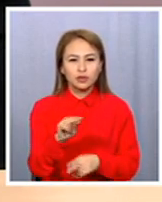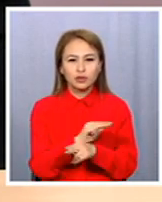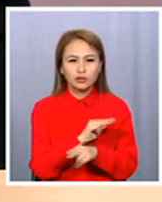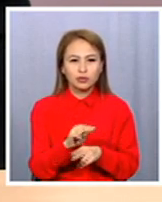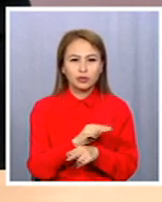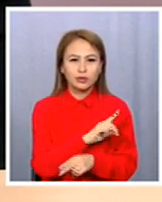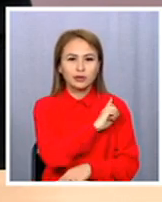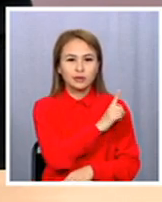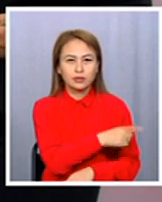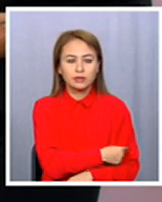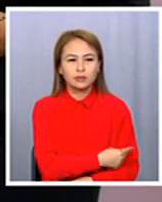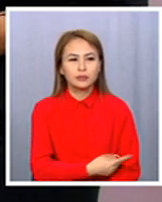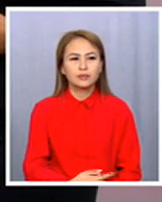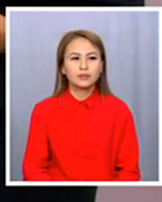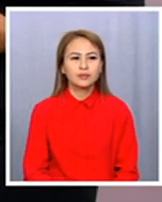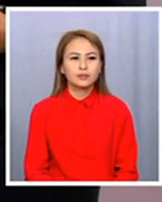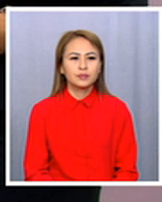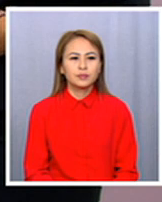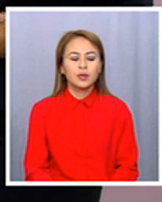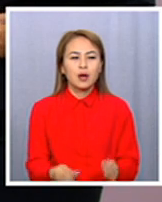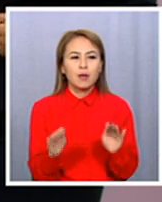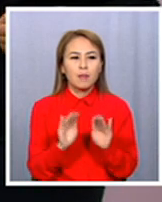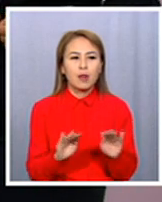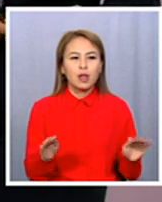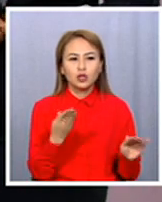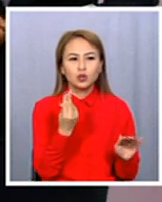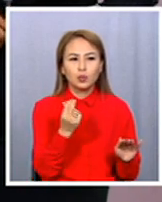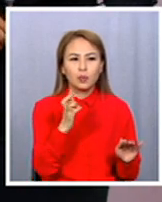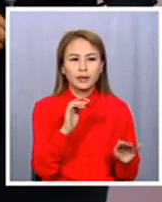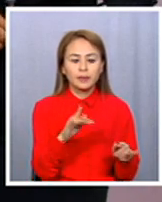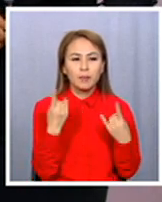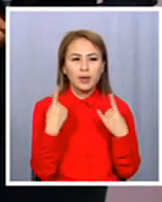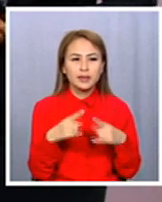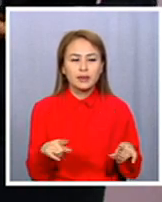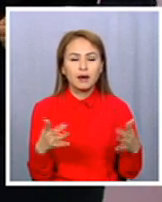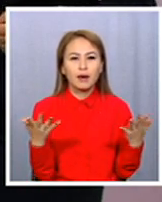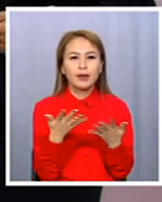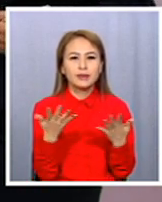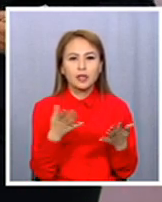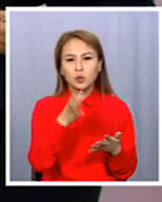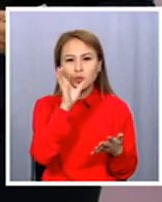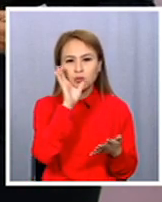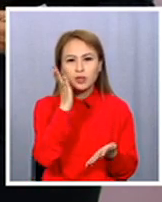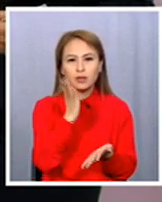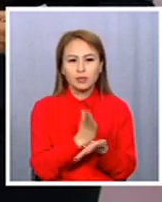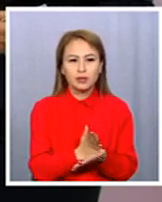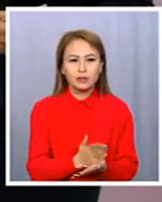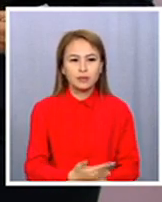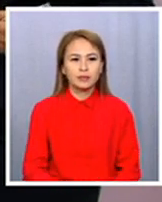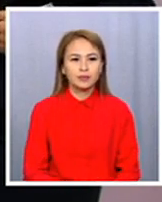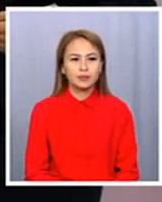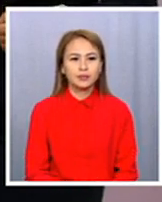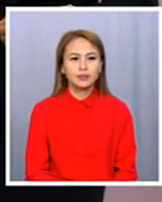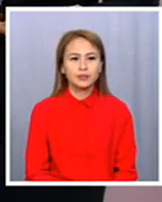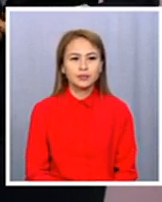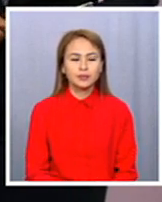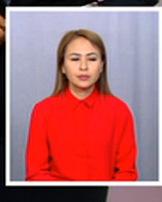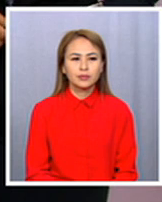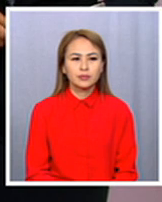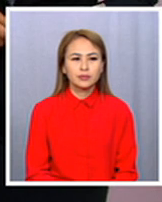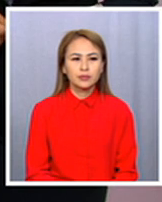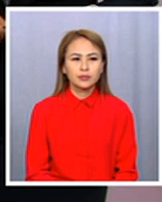мол. Балалар, шұбаттан басқа тағы қандай сусындарды білесіңдер?